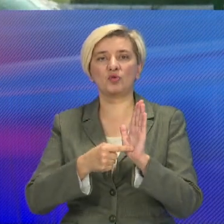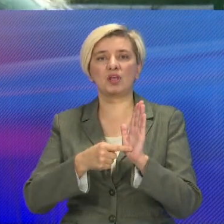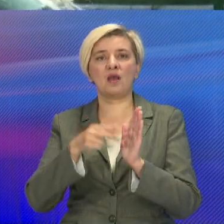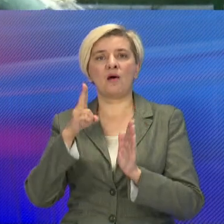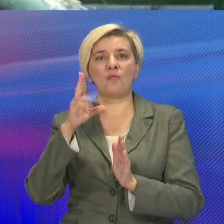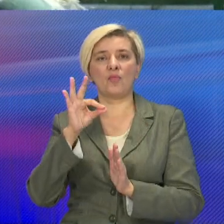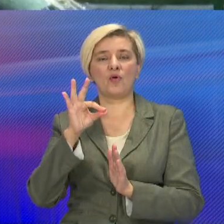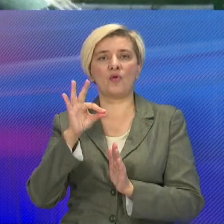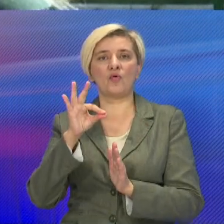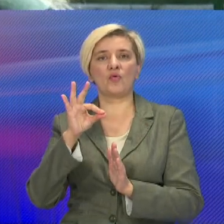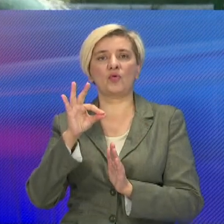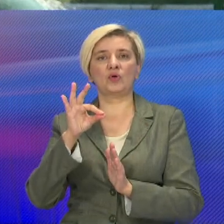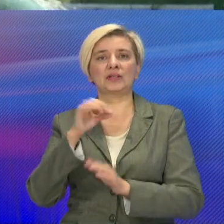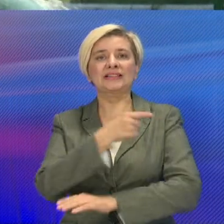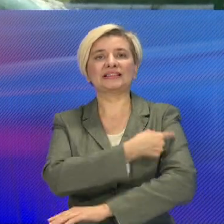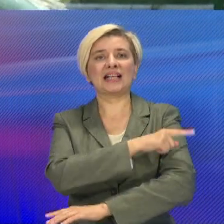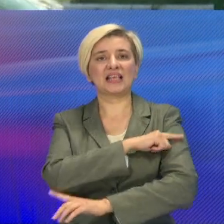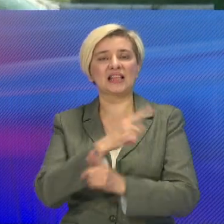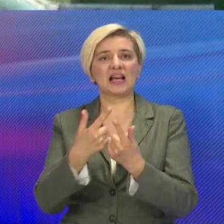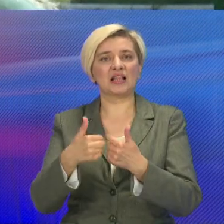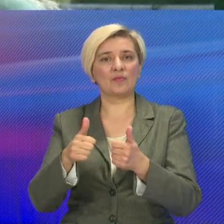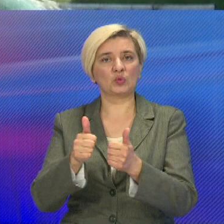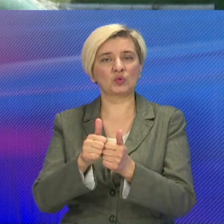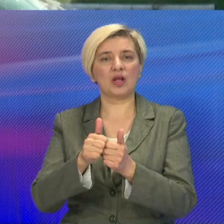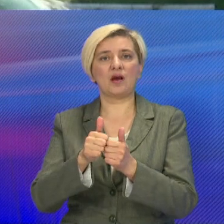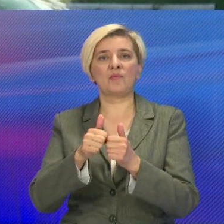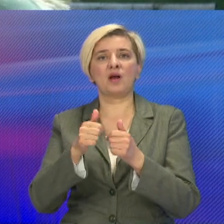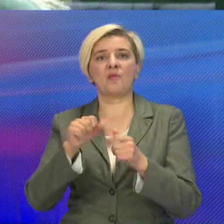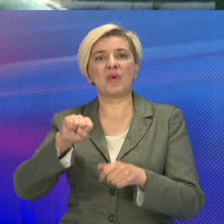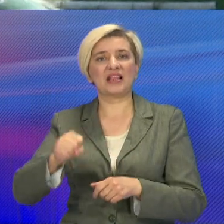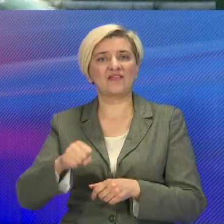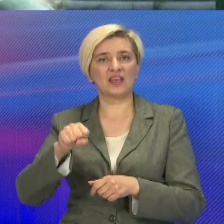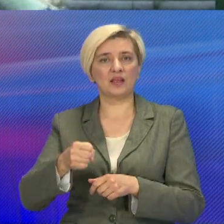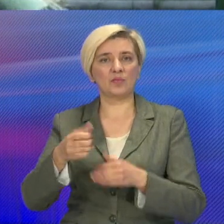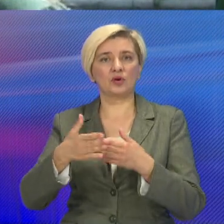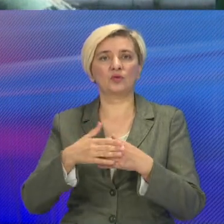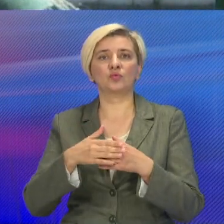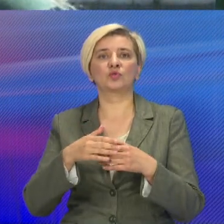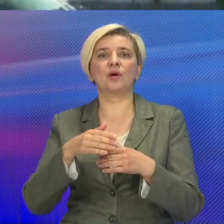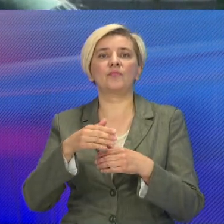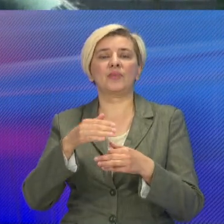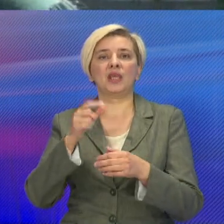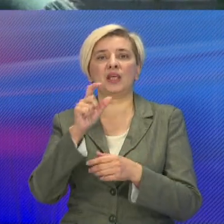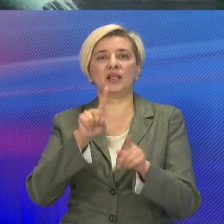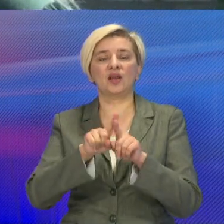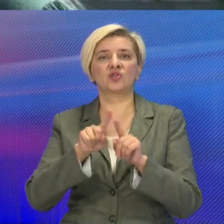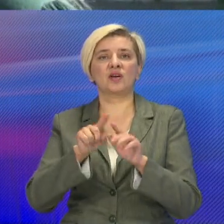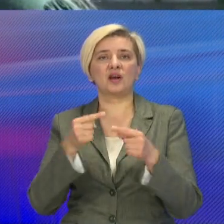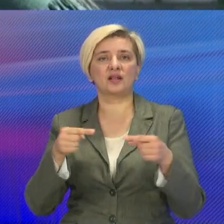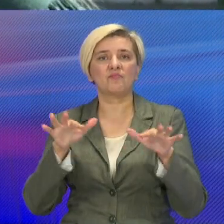ручкам. К сожалению, есть вопросы по мягкому инвентарю, химчистка которого не проведена или он не закуплен